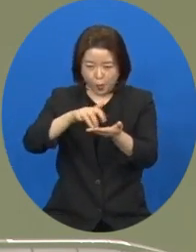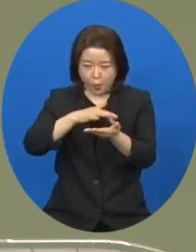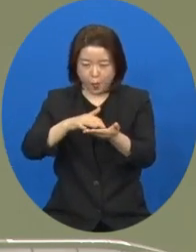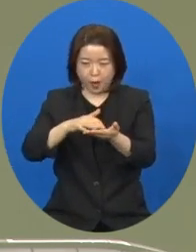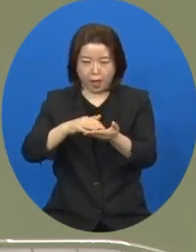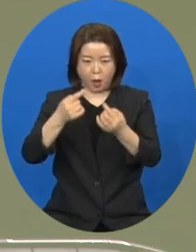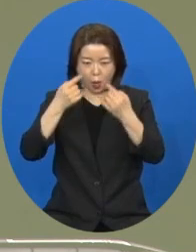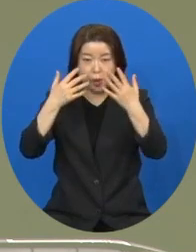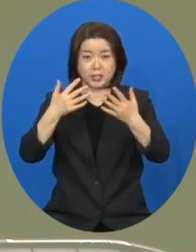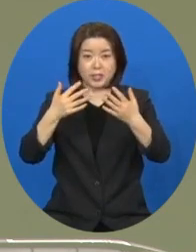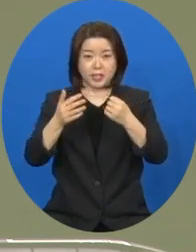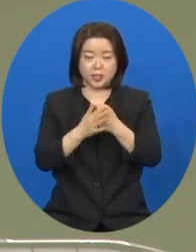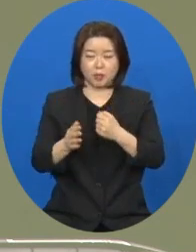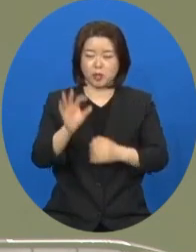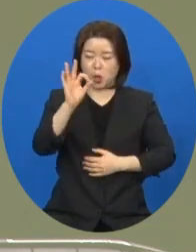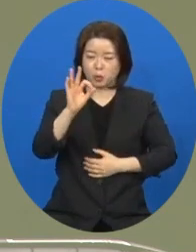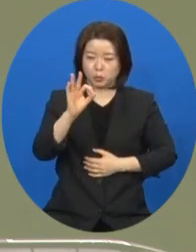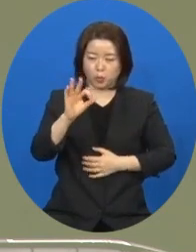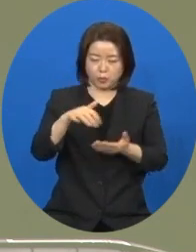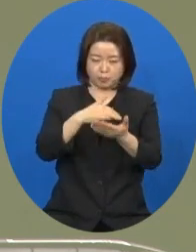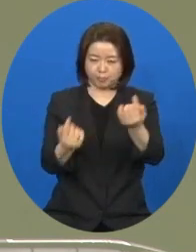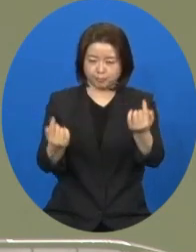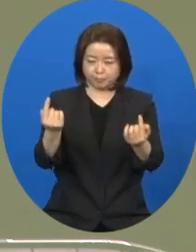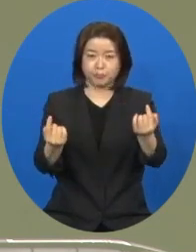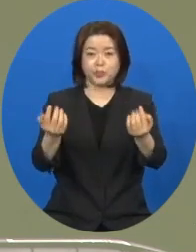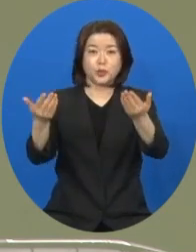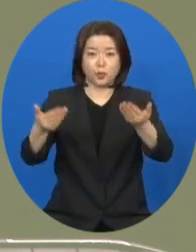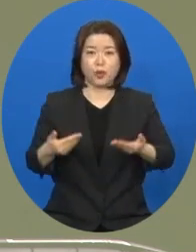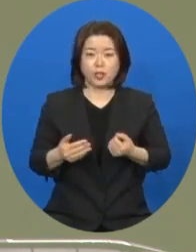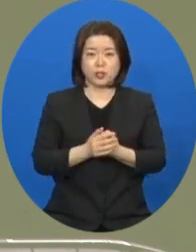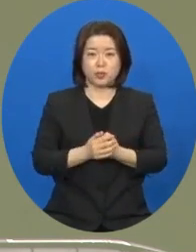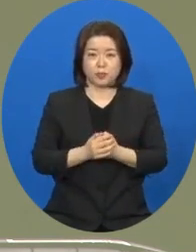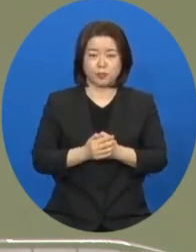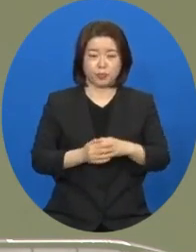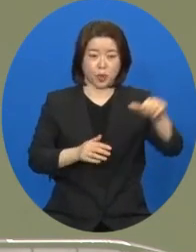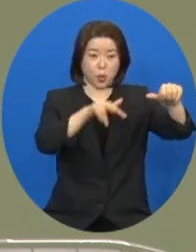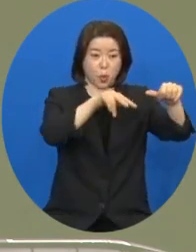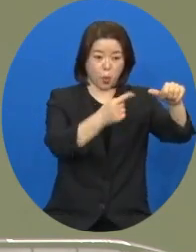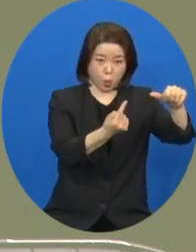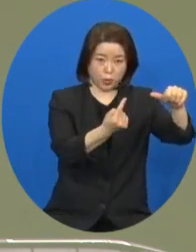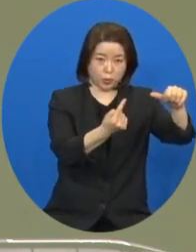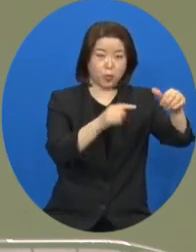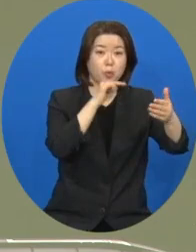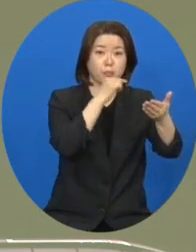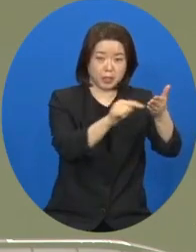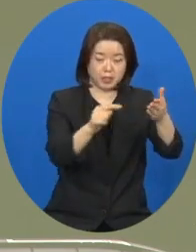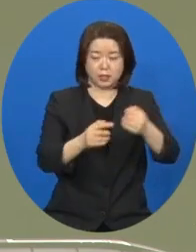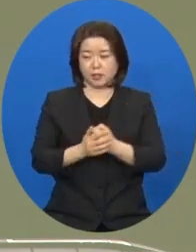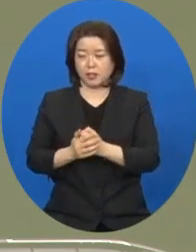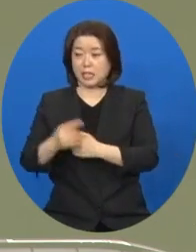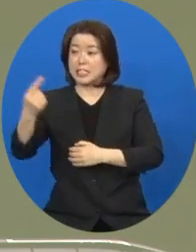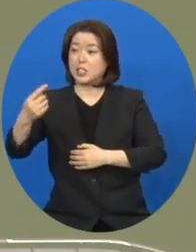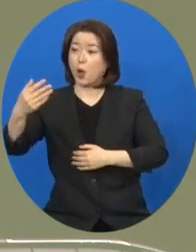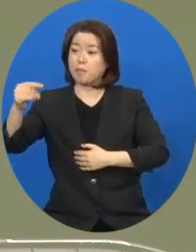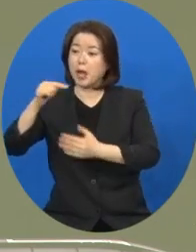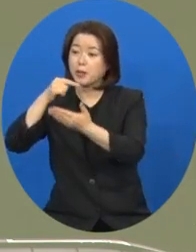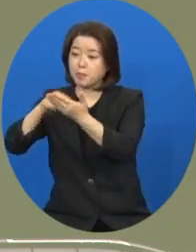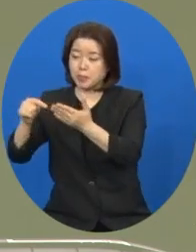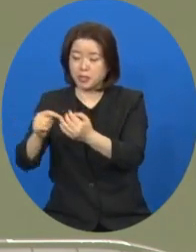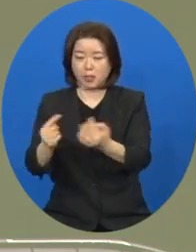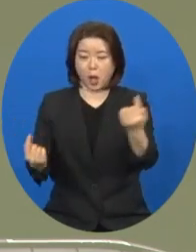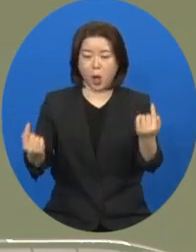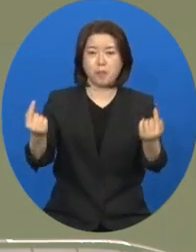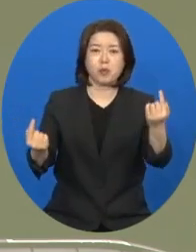밝으니까 아주 돈으로 계산을 해준 5조 원에 해당되는 빚과 천만 원 정도의